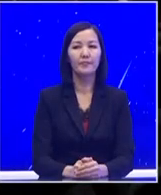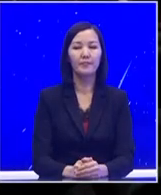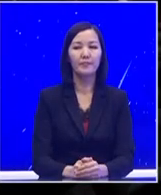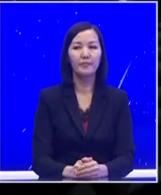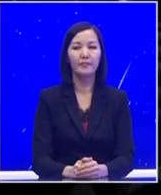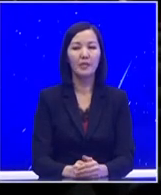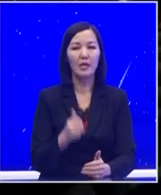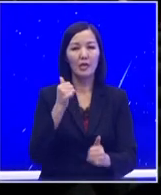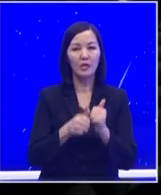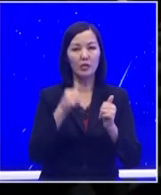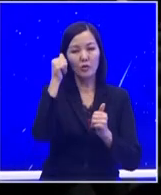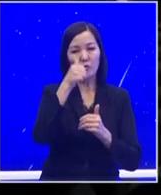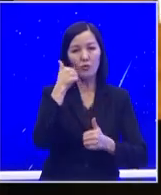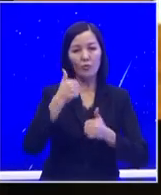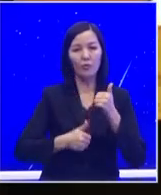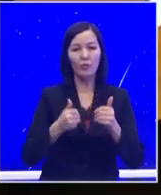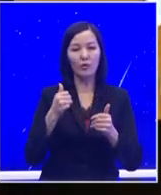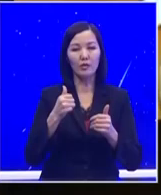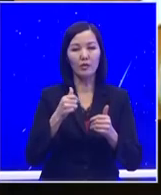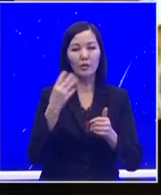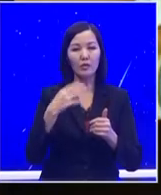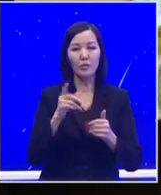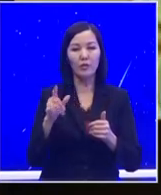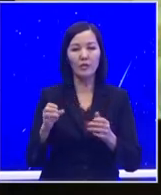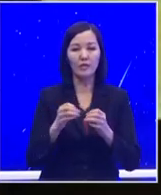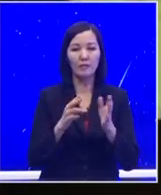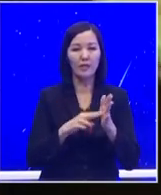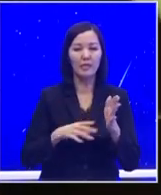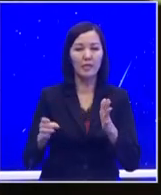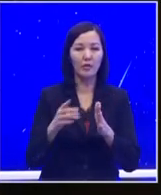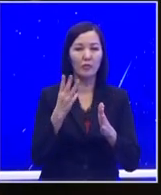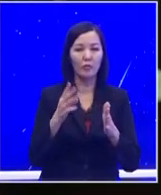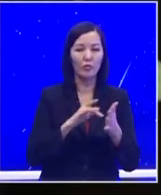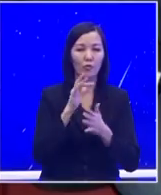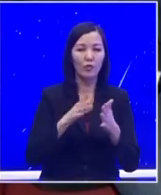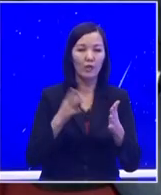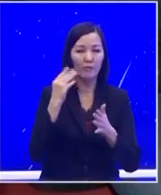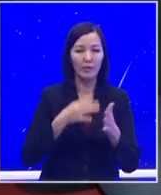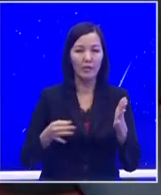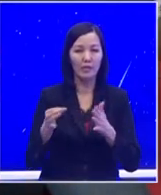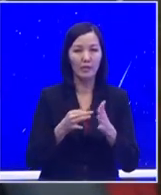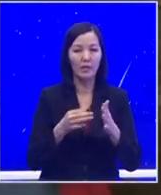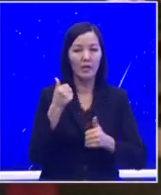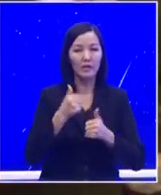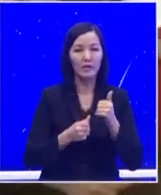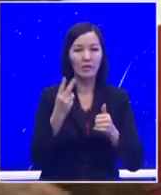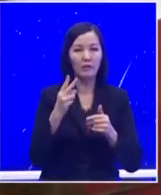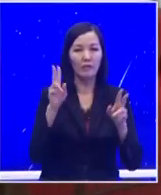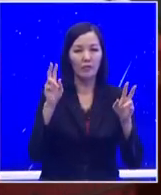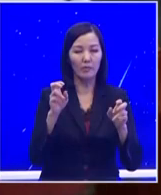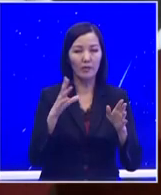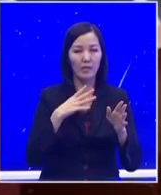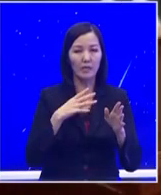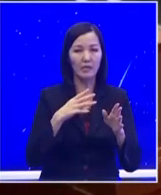В ежегодном конкурсе участвовало 40 претендентов из 17 районов и 3 городов области. Акыны состязались в 2 номинациях